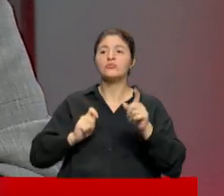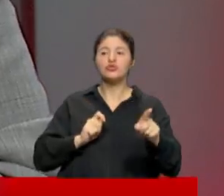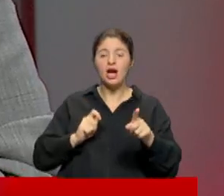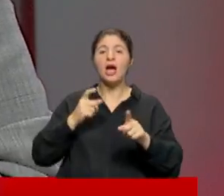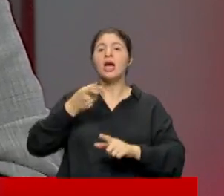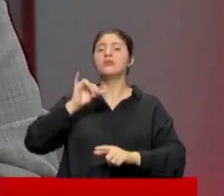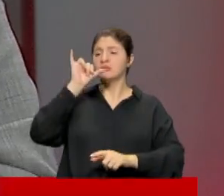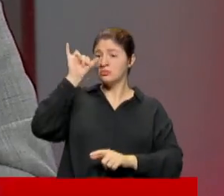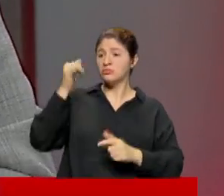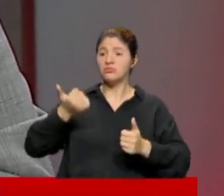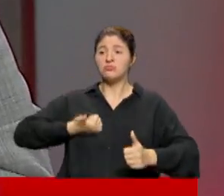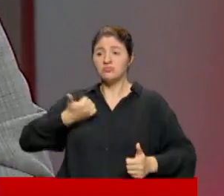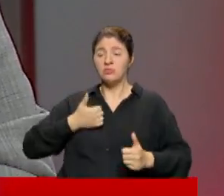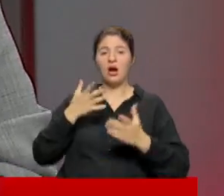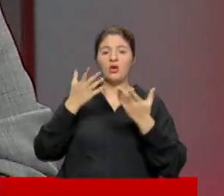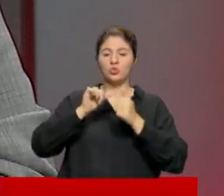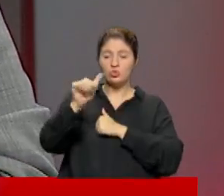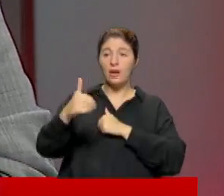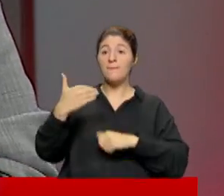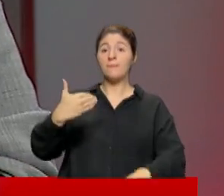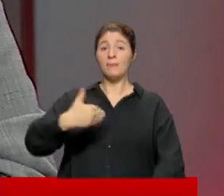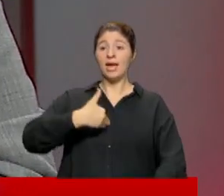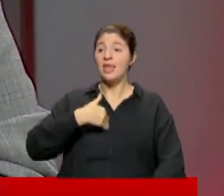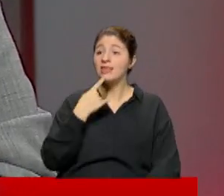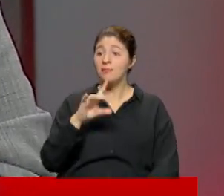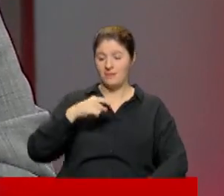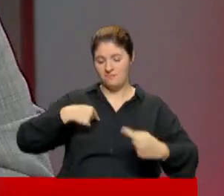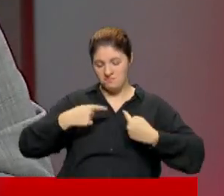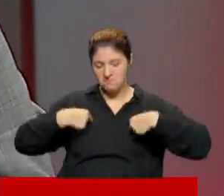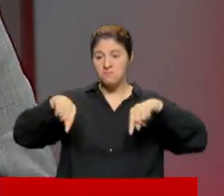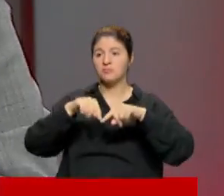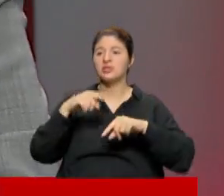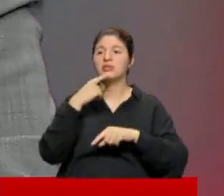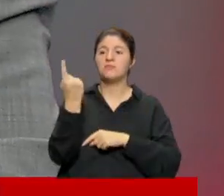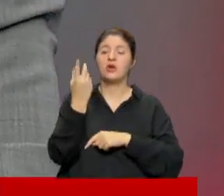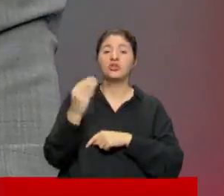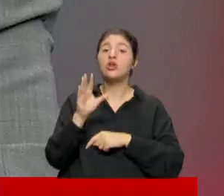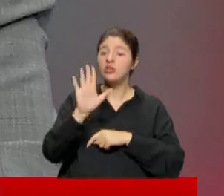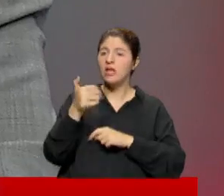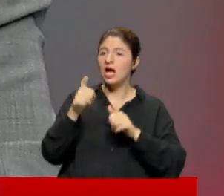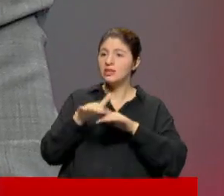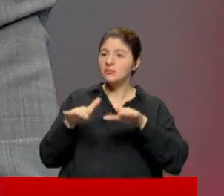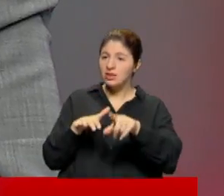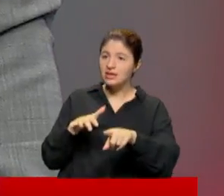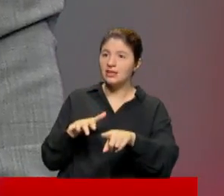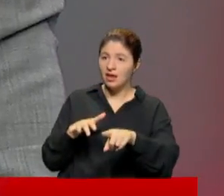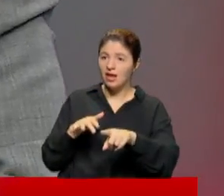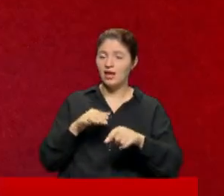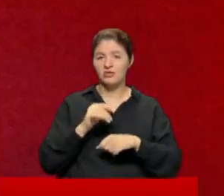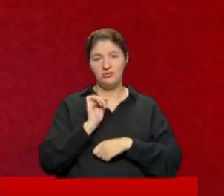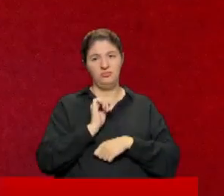kibirden egodan uzak ben demeyen Biz diyen birisi olacak Dolayısıyla altılı mas şimdi bu